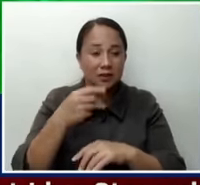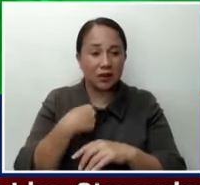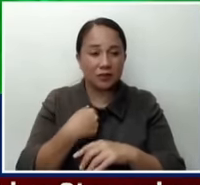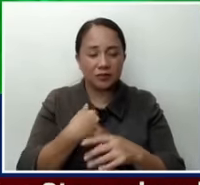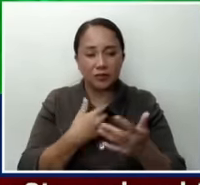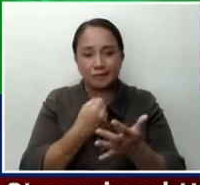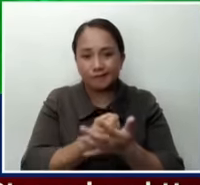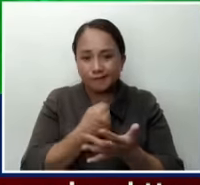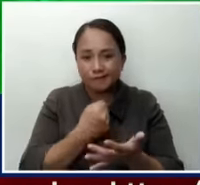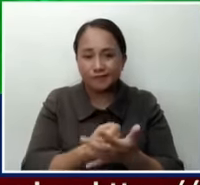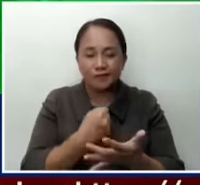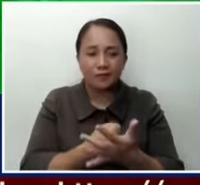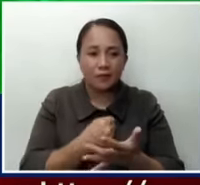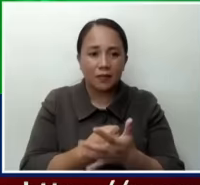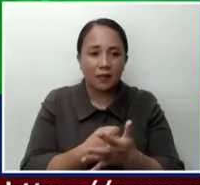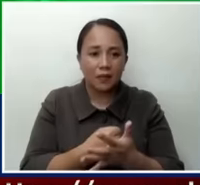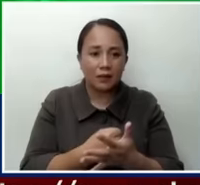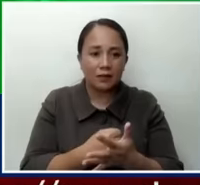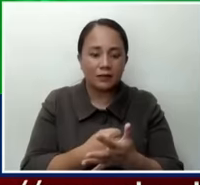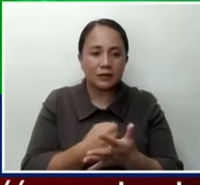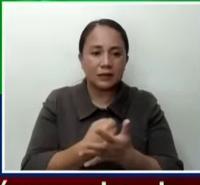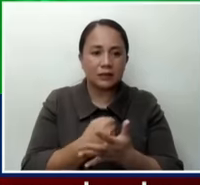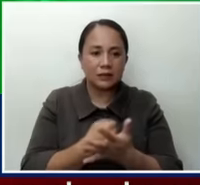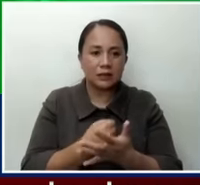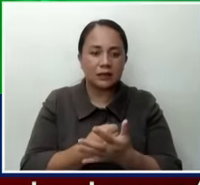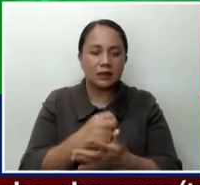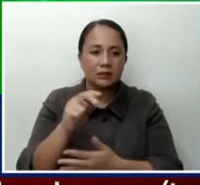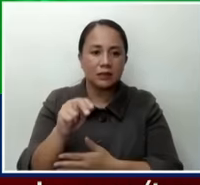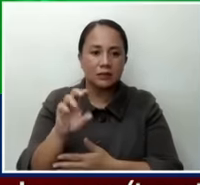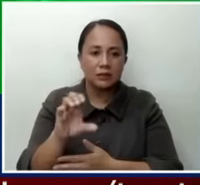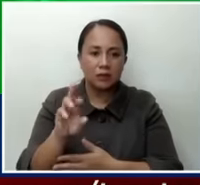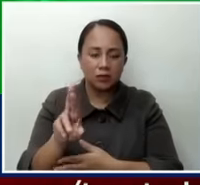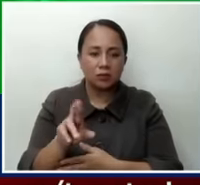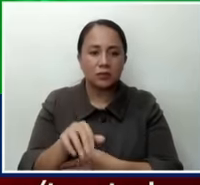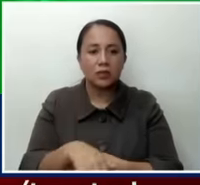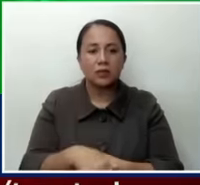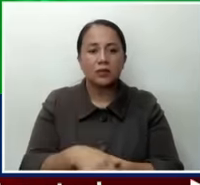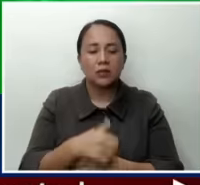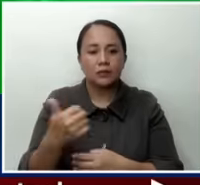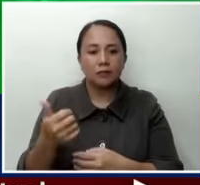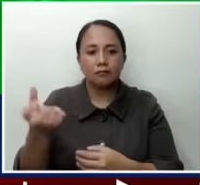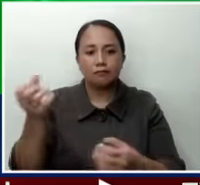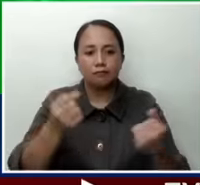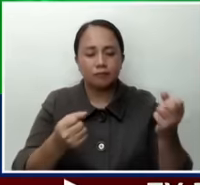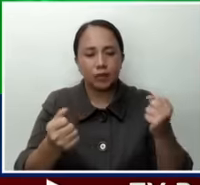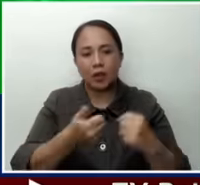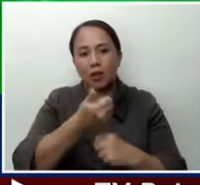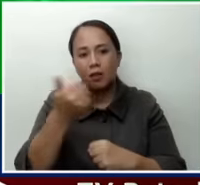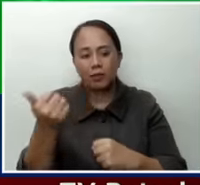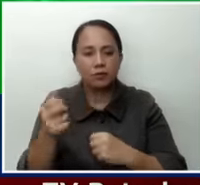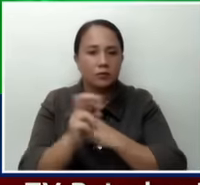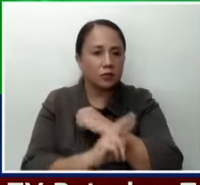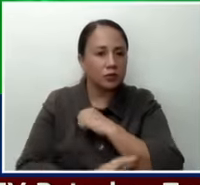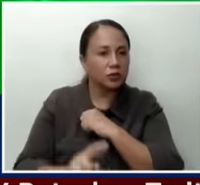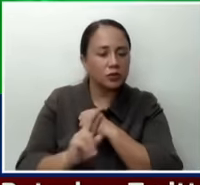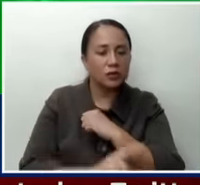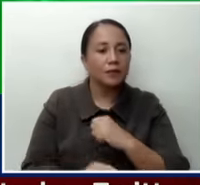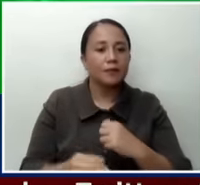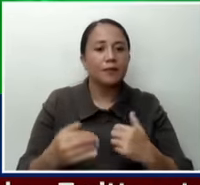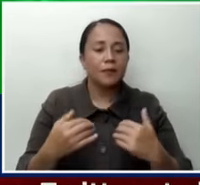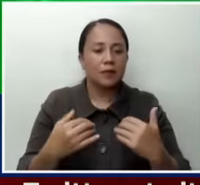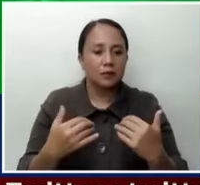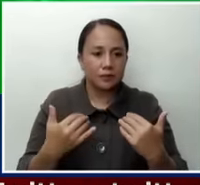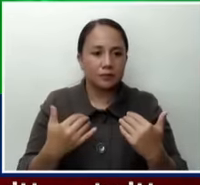wage in NCR, no? And even in the respective or other regions that